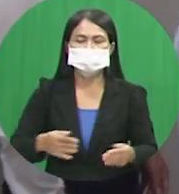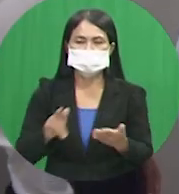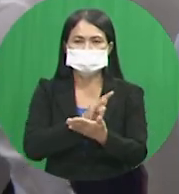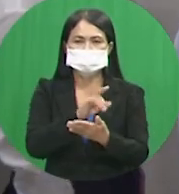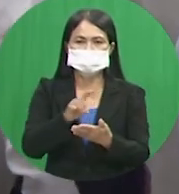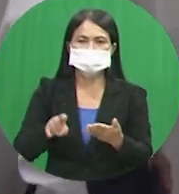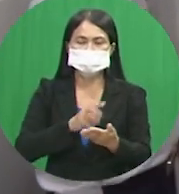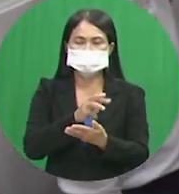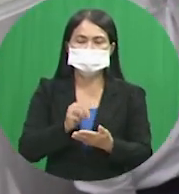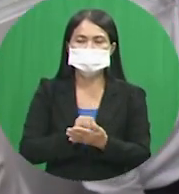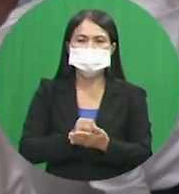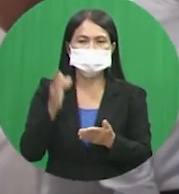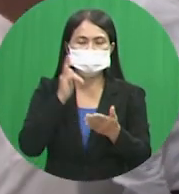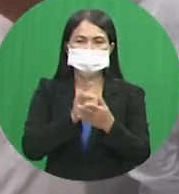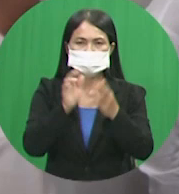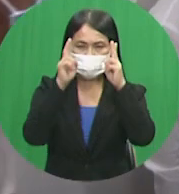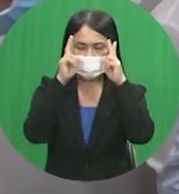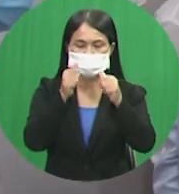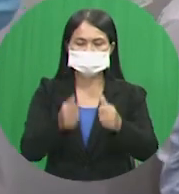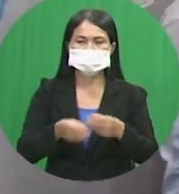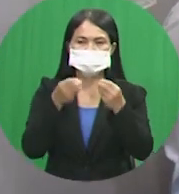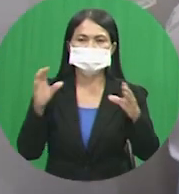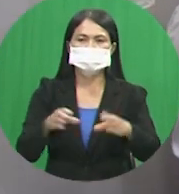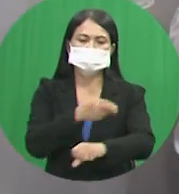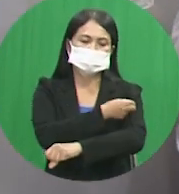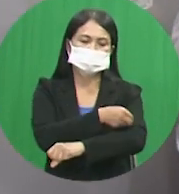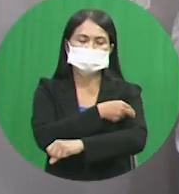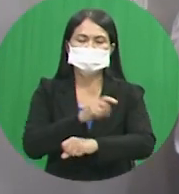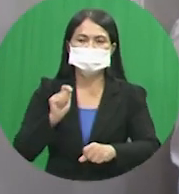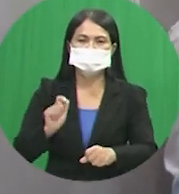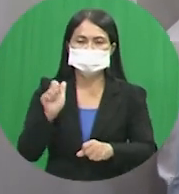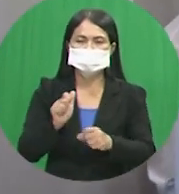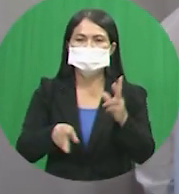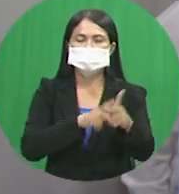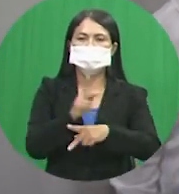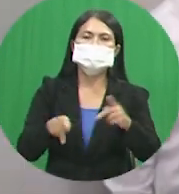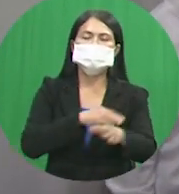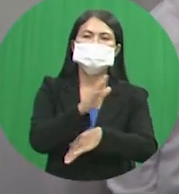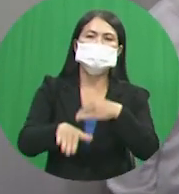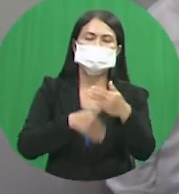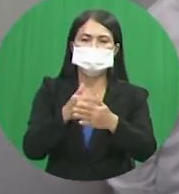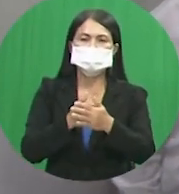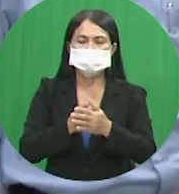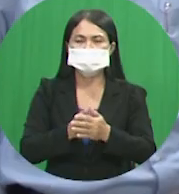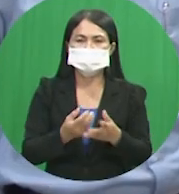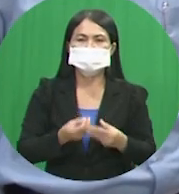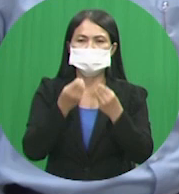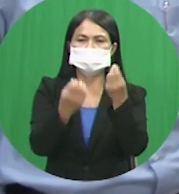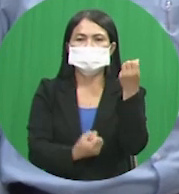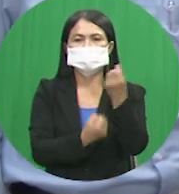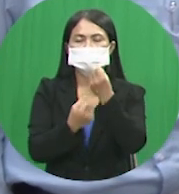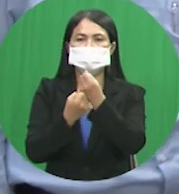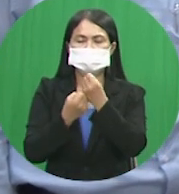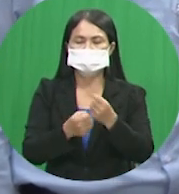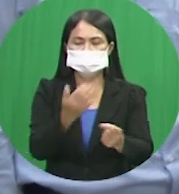ធមនិតបុណរនីហ៊ុនសែនជូនចំពោះក្រុមគ្រូពេទ្យរំចង់និងប្រជាពលរដ្ឋទាំងអស់ដែលបានផ្ដល់ការគាំទ្រដ